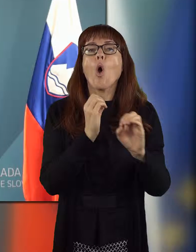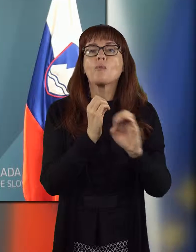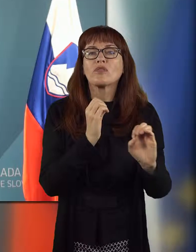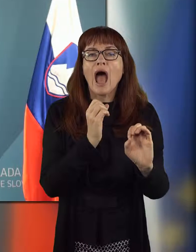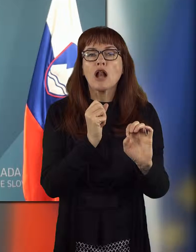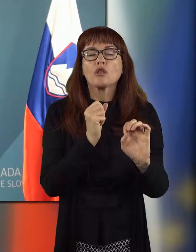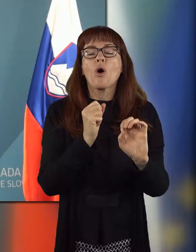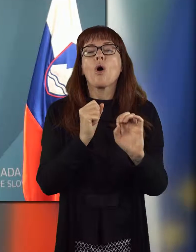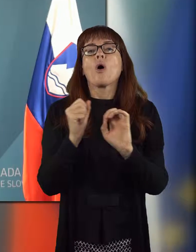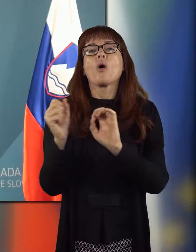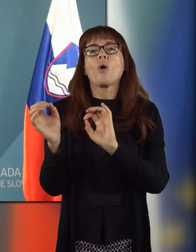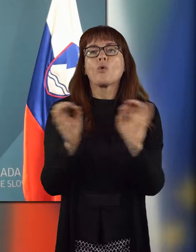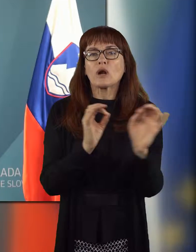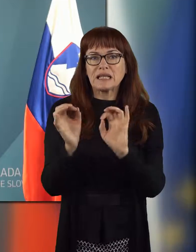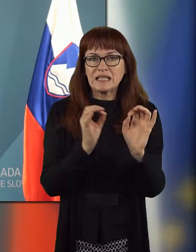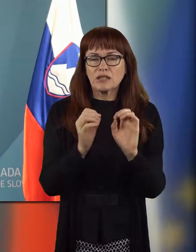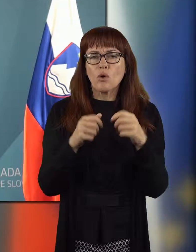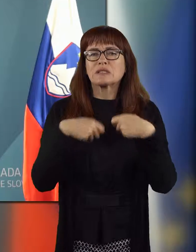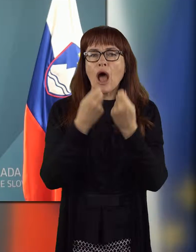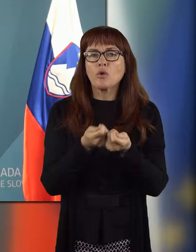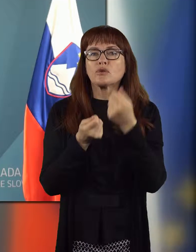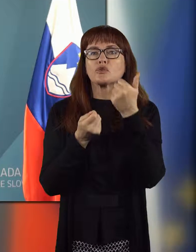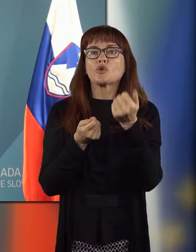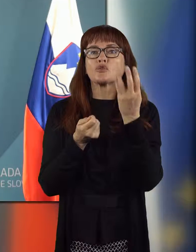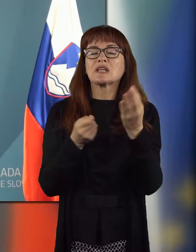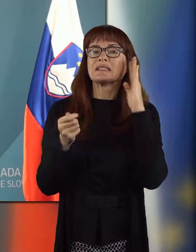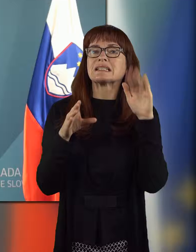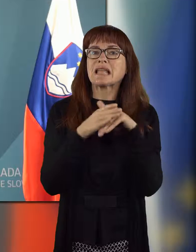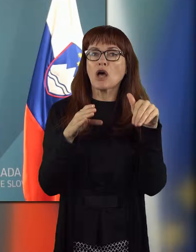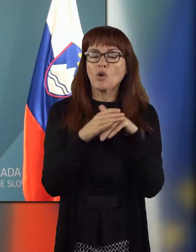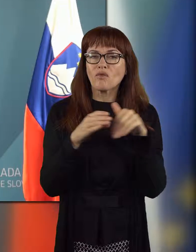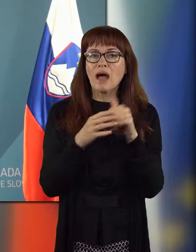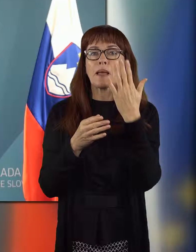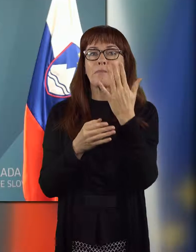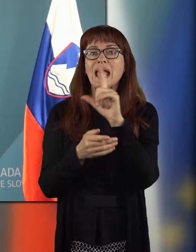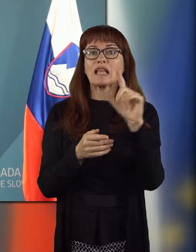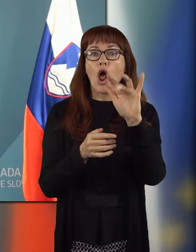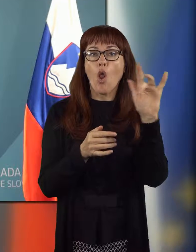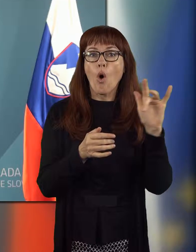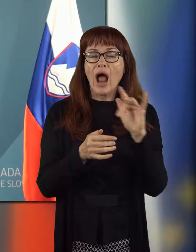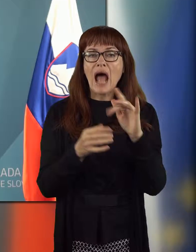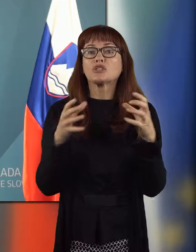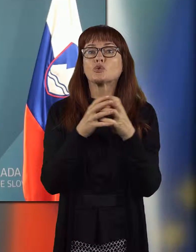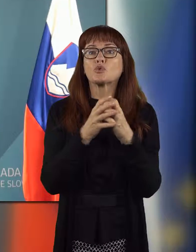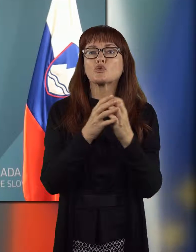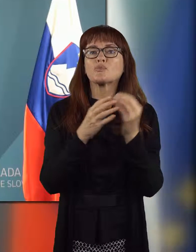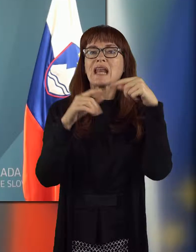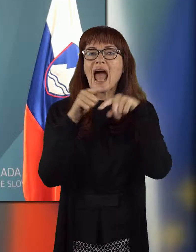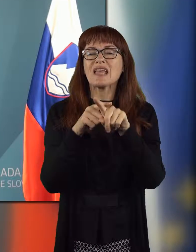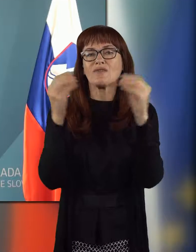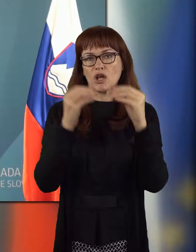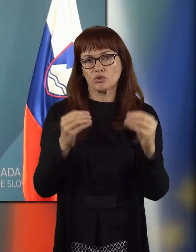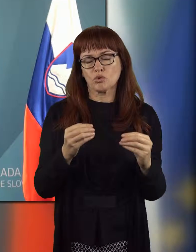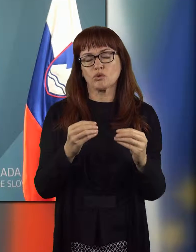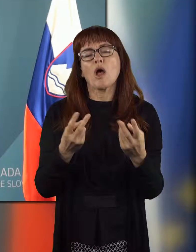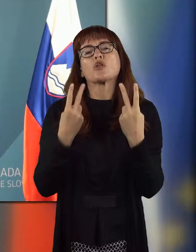za ureditev 140 stanovanj in 5 lokacij za objekte družbene infrastrukture, ki so nujni torej